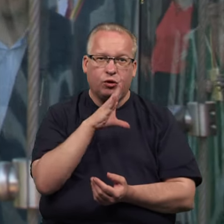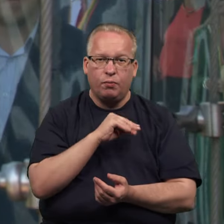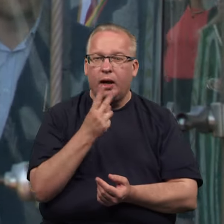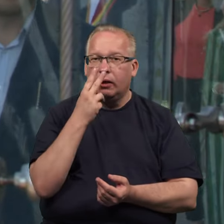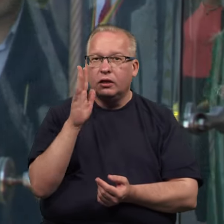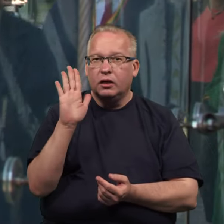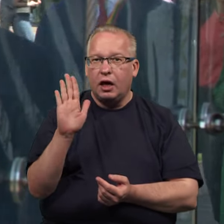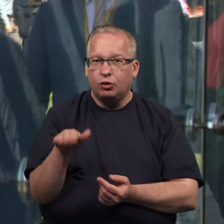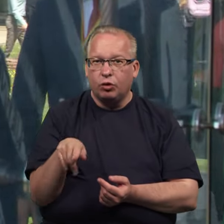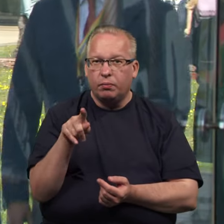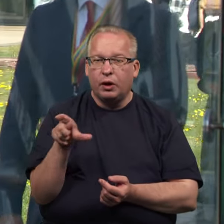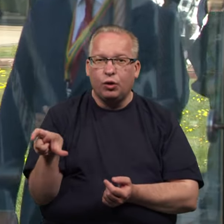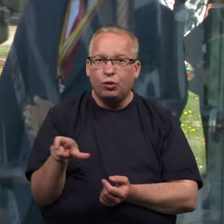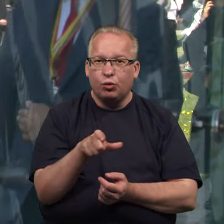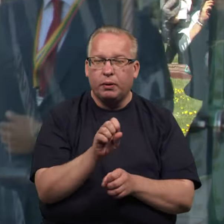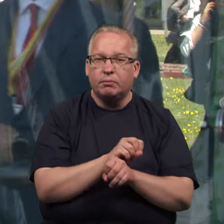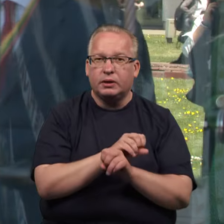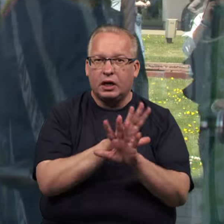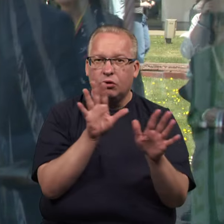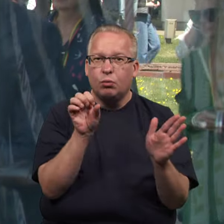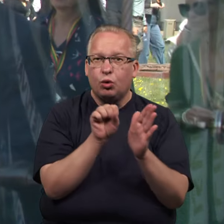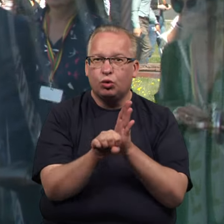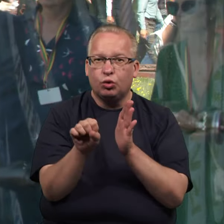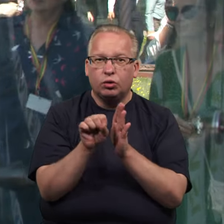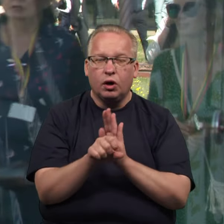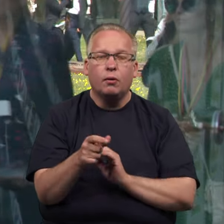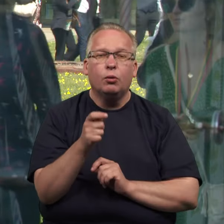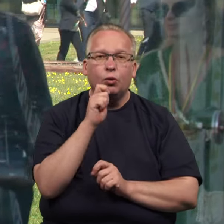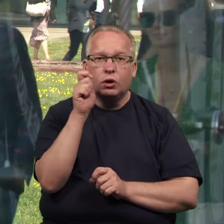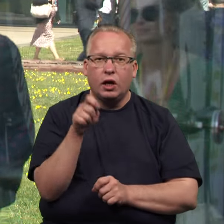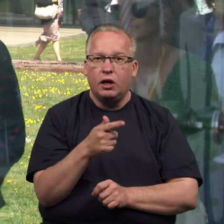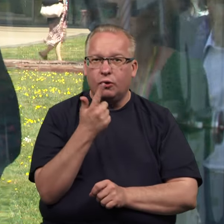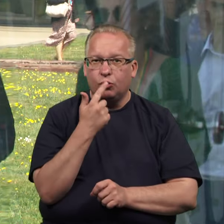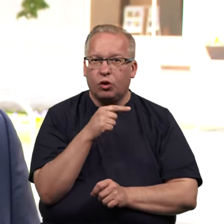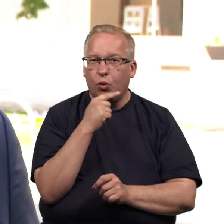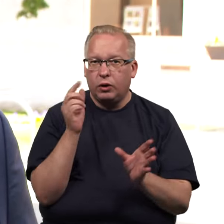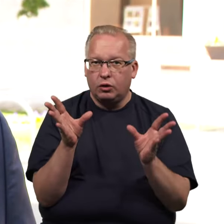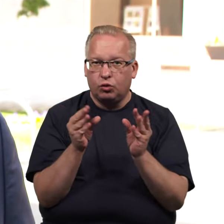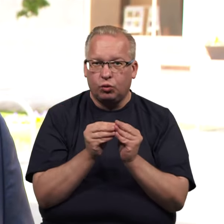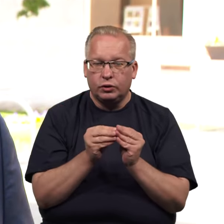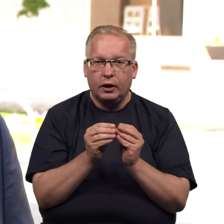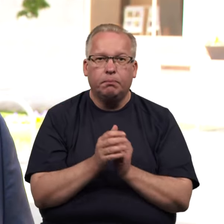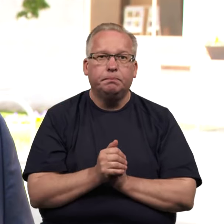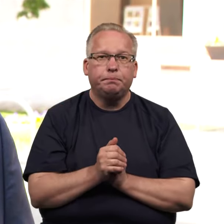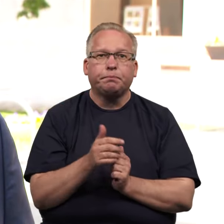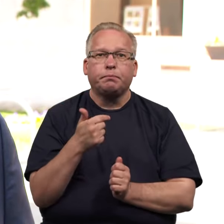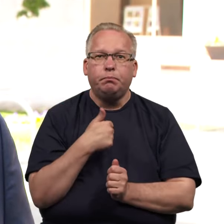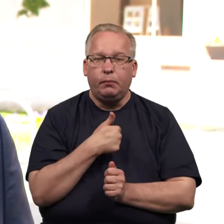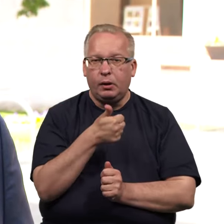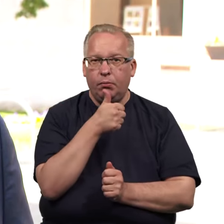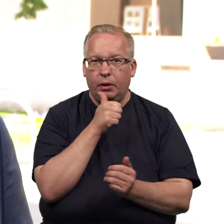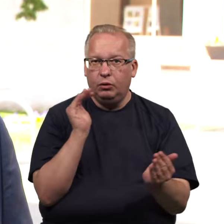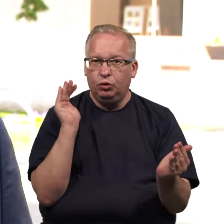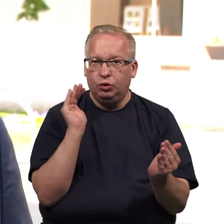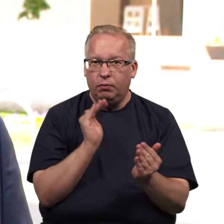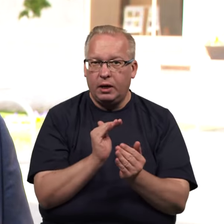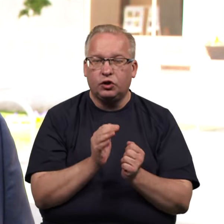nežiūrint į upėmis trykštantį žudomą ukrainiečių kraują su Rusija. Tai mes pabandysim sumažinti